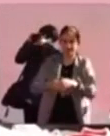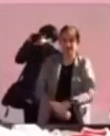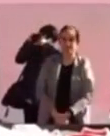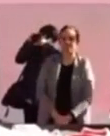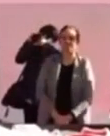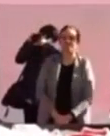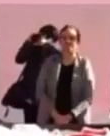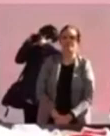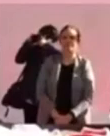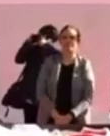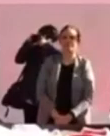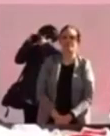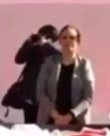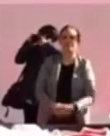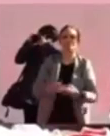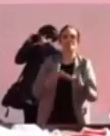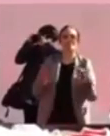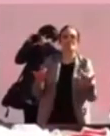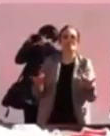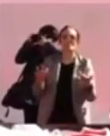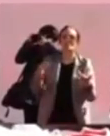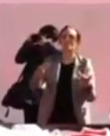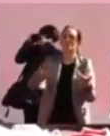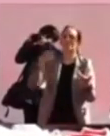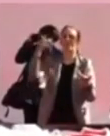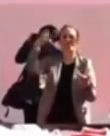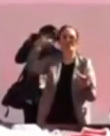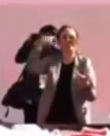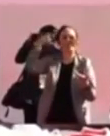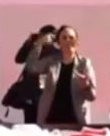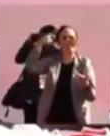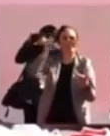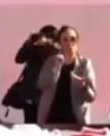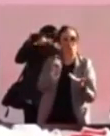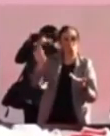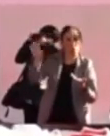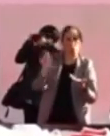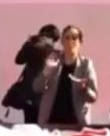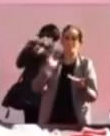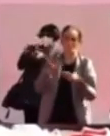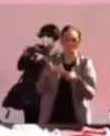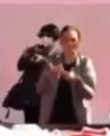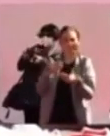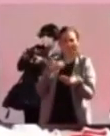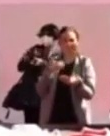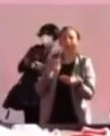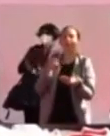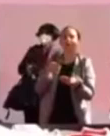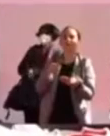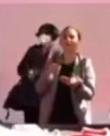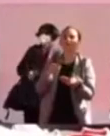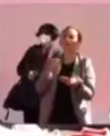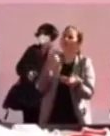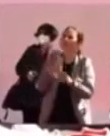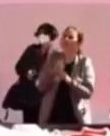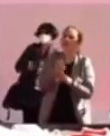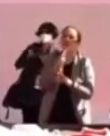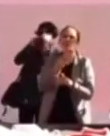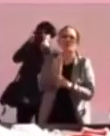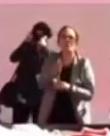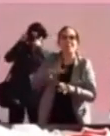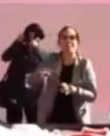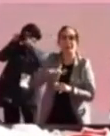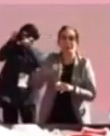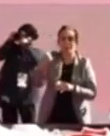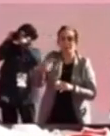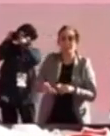prima di visionare video che riassume il senso di questa iniziativa va detto anche che questa è una piazza sicura che rispetta